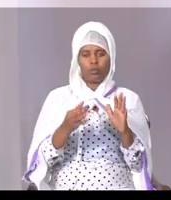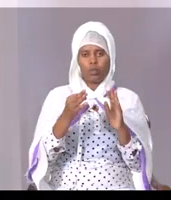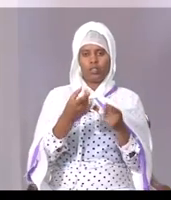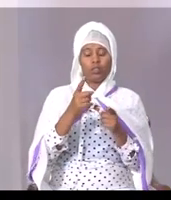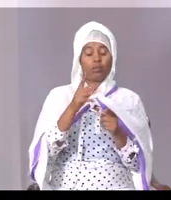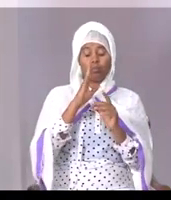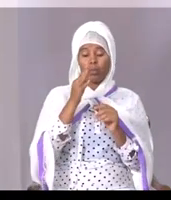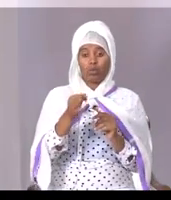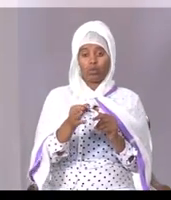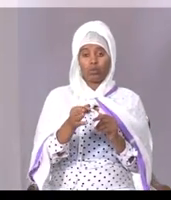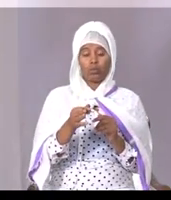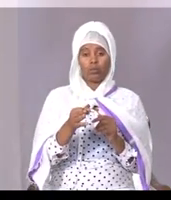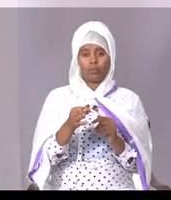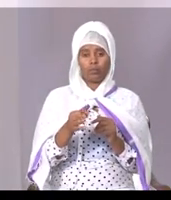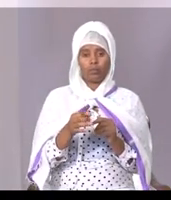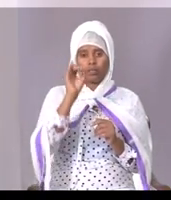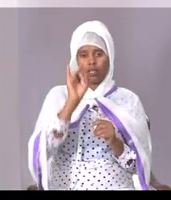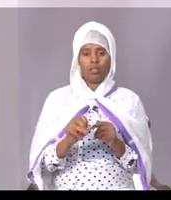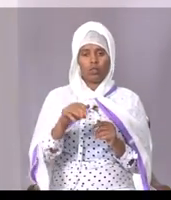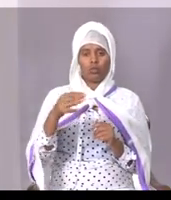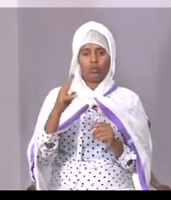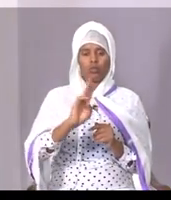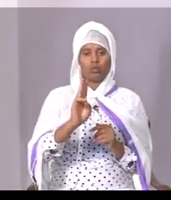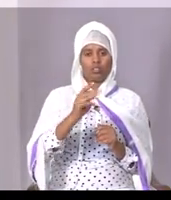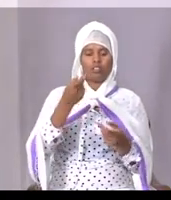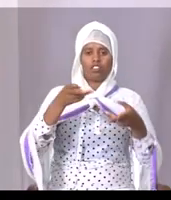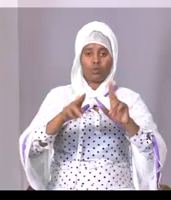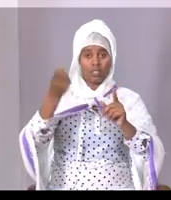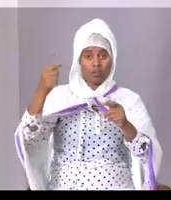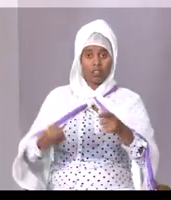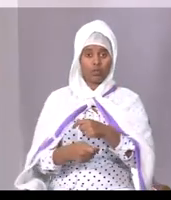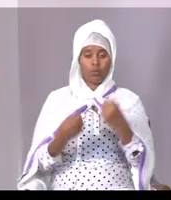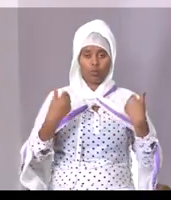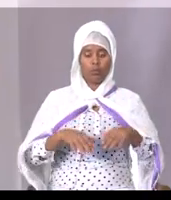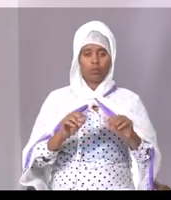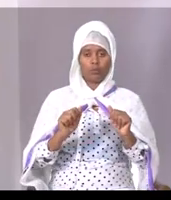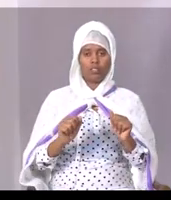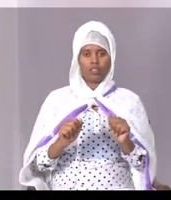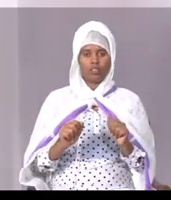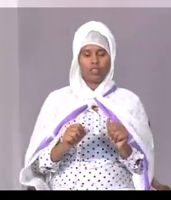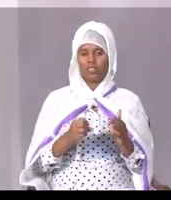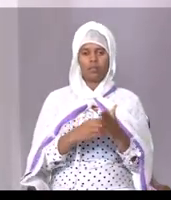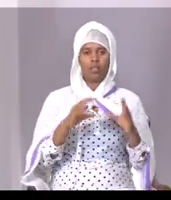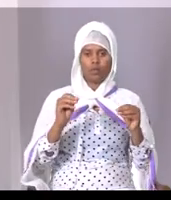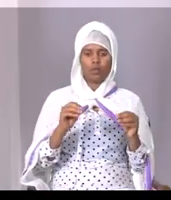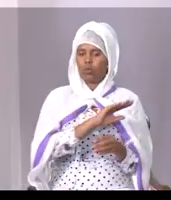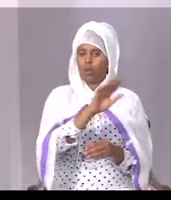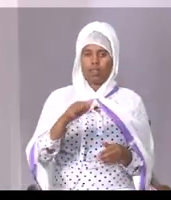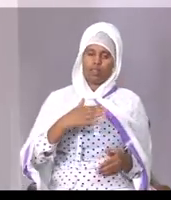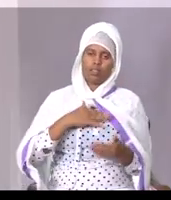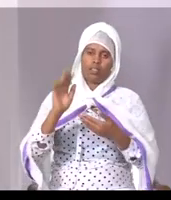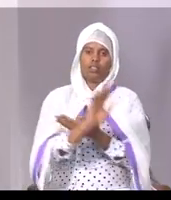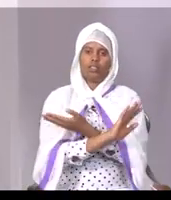كرستا املخنا سز فرادي بلز كبت فرادي اذ مالت غنا بيلاطس يبلط يخنبل عين خنينا اذن توجاو نزغول نرخل اغلغلوت من